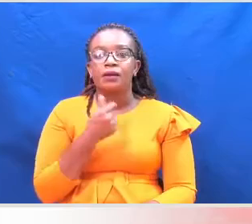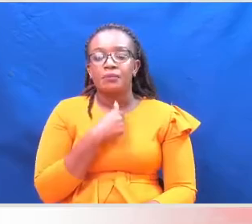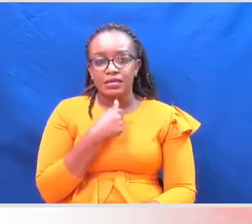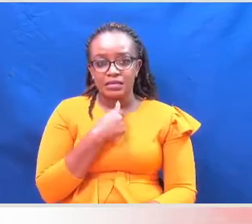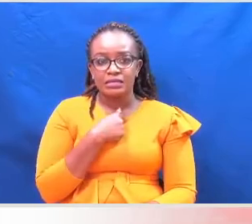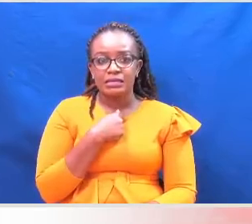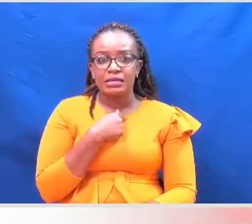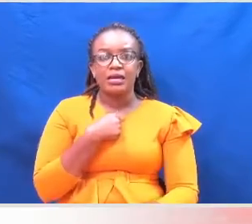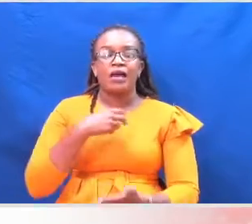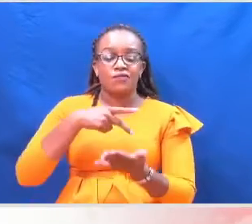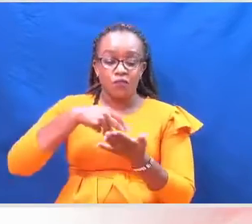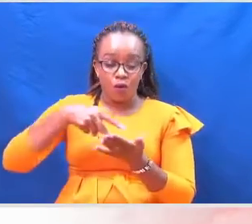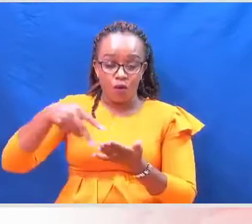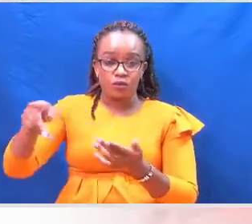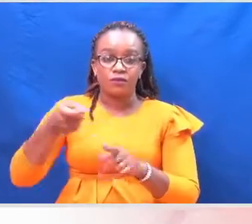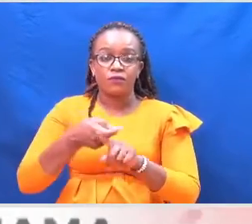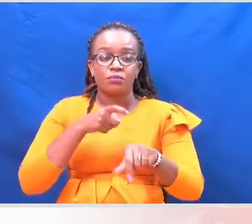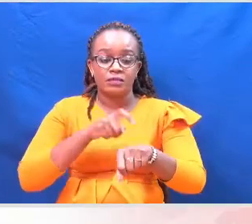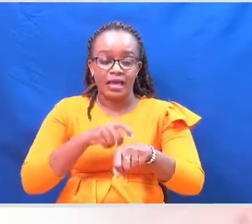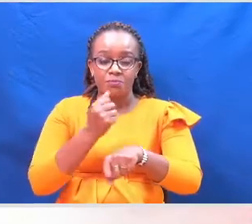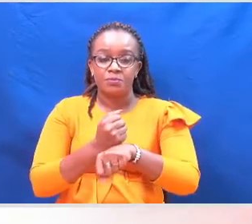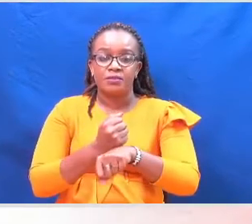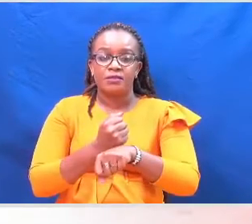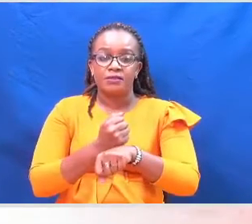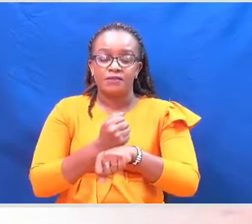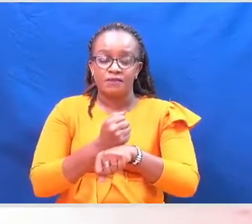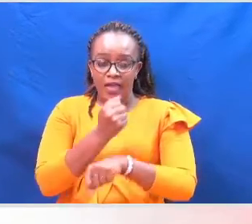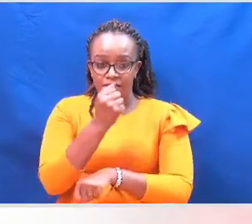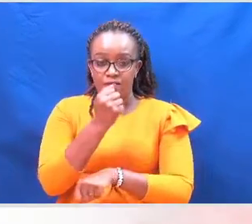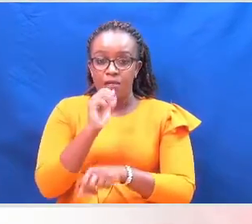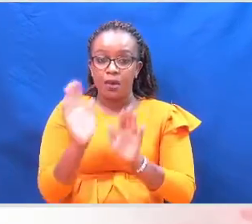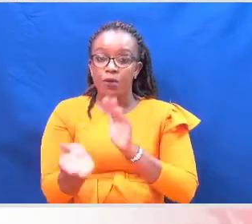nyumbani kutoka saa 11:30 juu nikunje huku